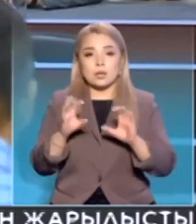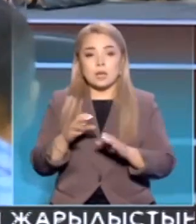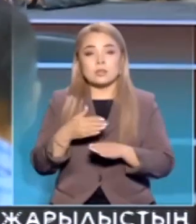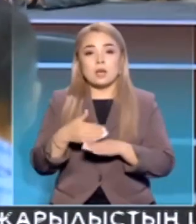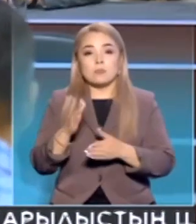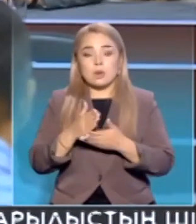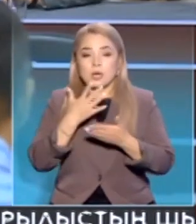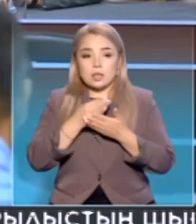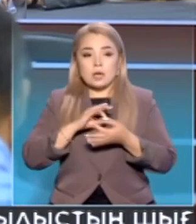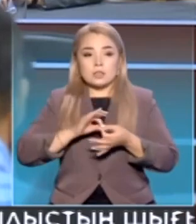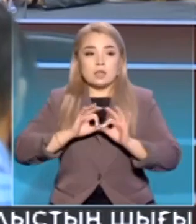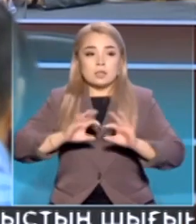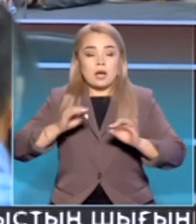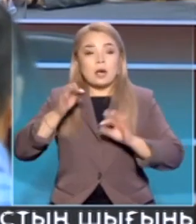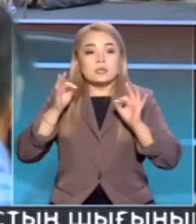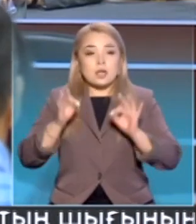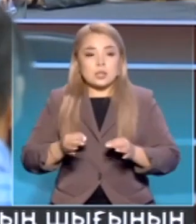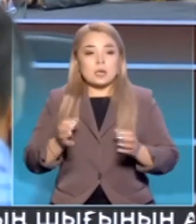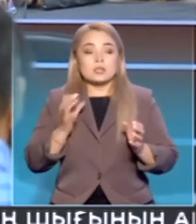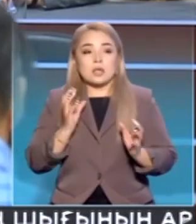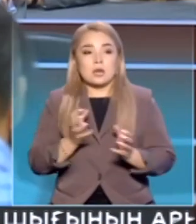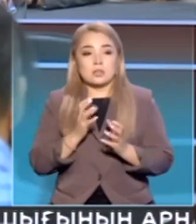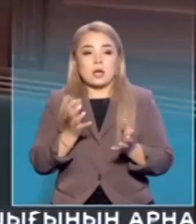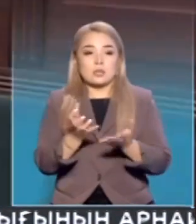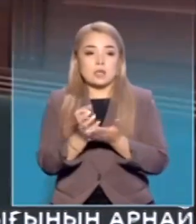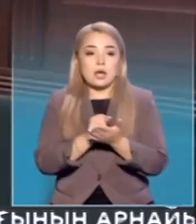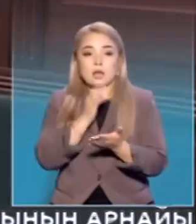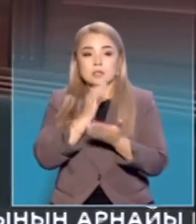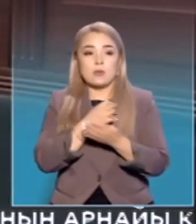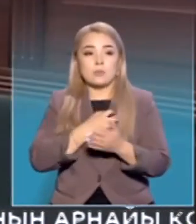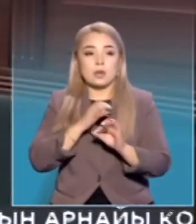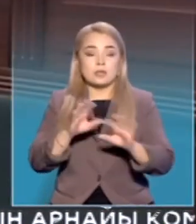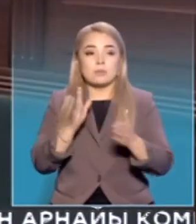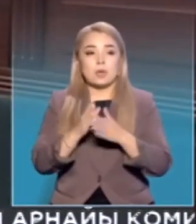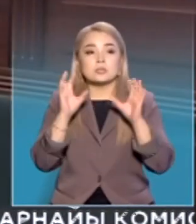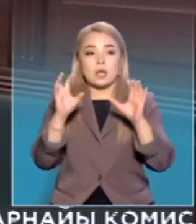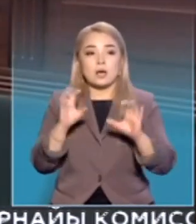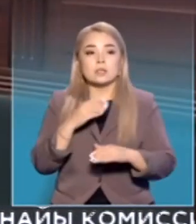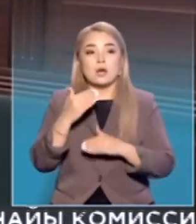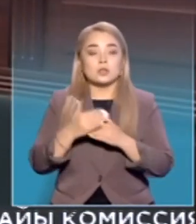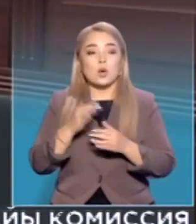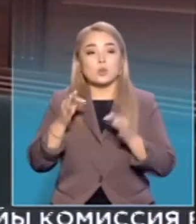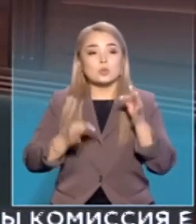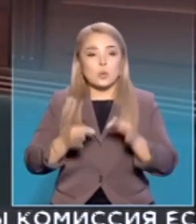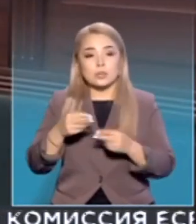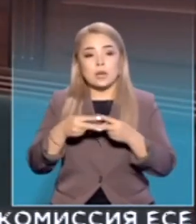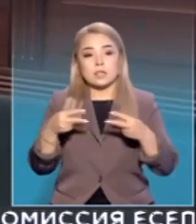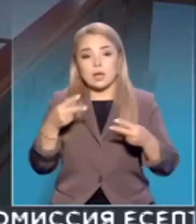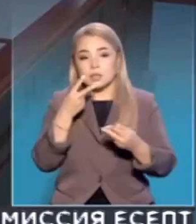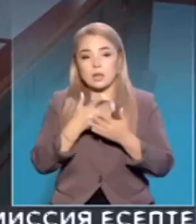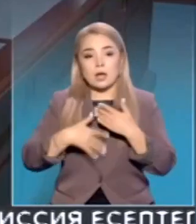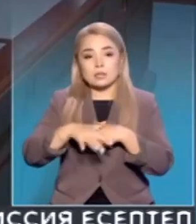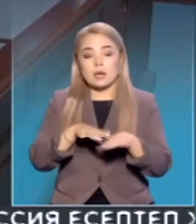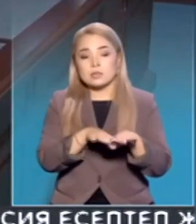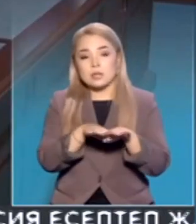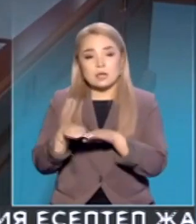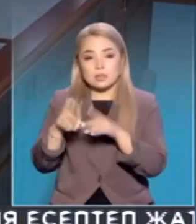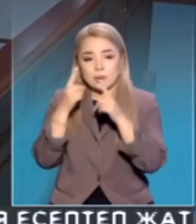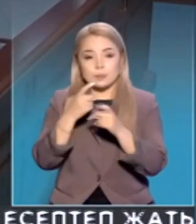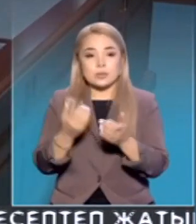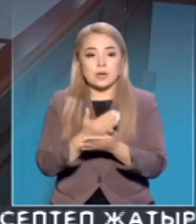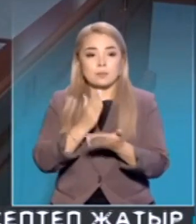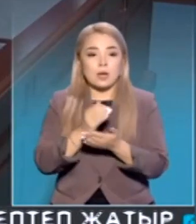тұшымды пікір айтып, әділдікті сақтаудың маңыздылығына тоқталды. Олар заң мен сот алдында жұрттың бәрі тең екенін тағы бір рет ескерте